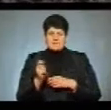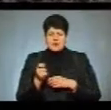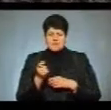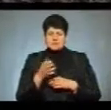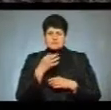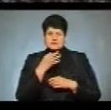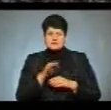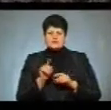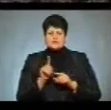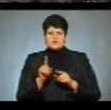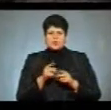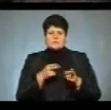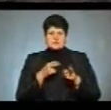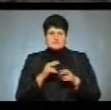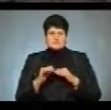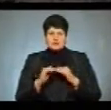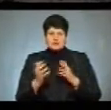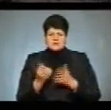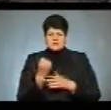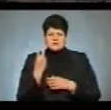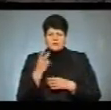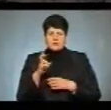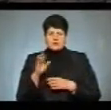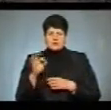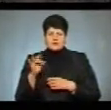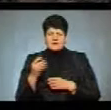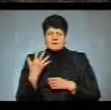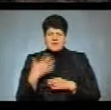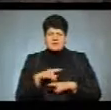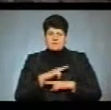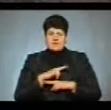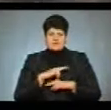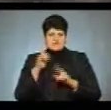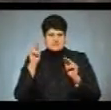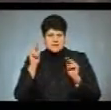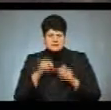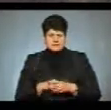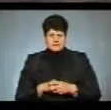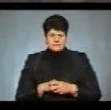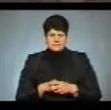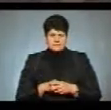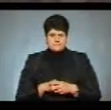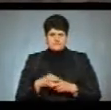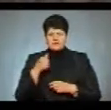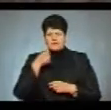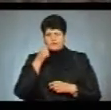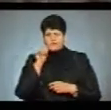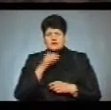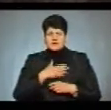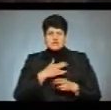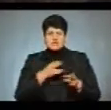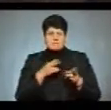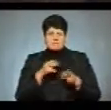Каліновський розповідає, що мисливці у полі знайшли 2 бурсуків і 5 мертвих зайців. Вчора наші